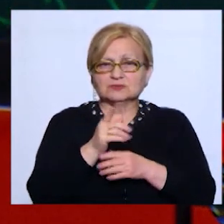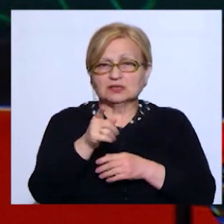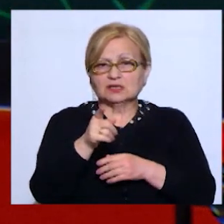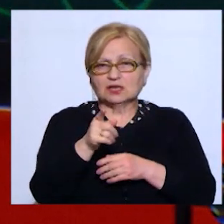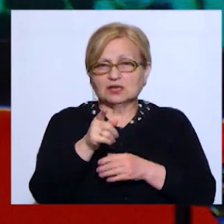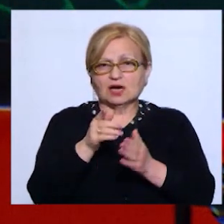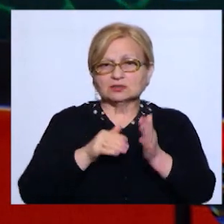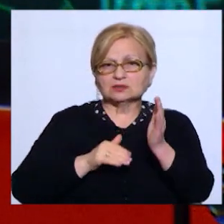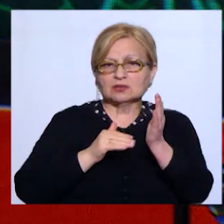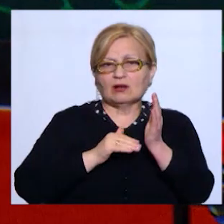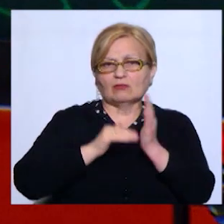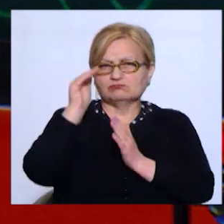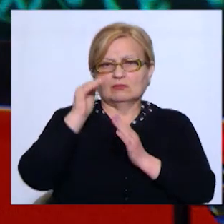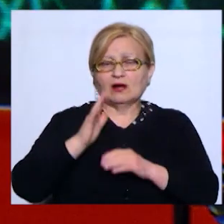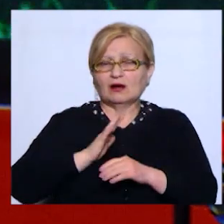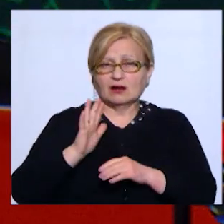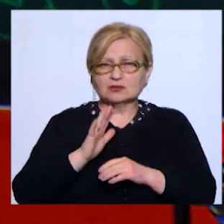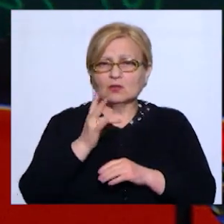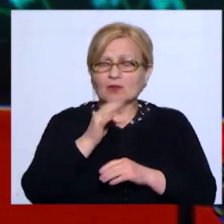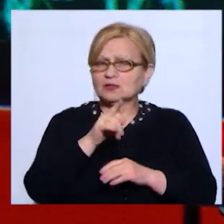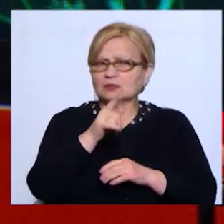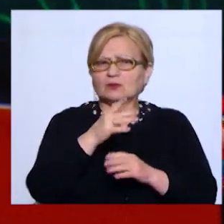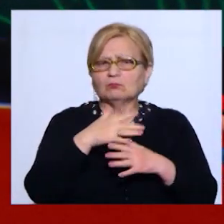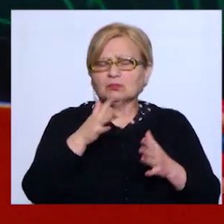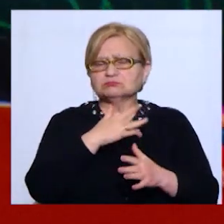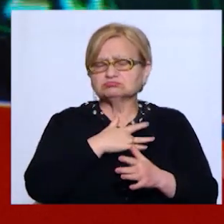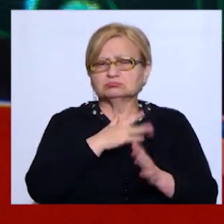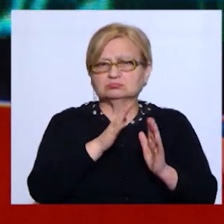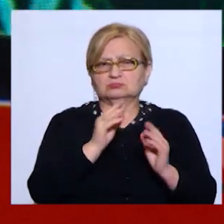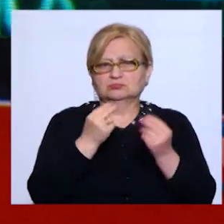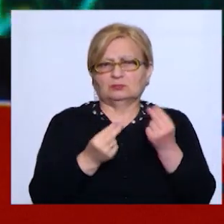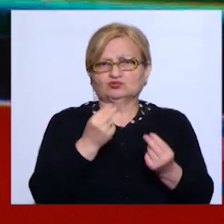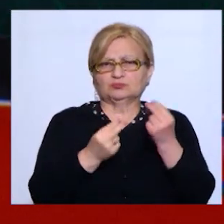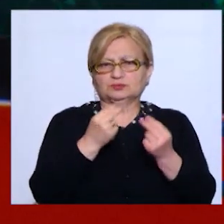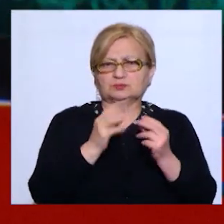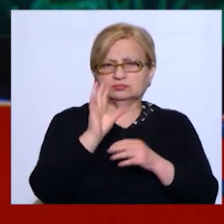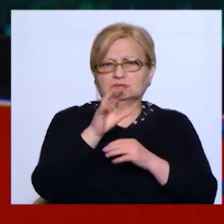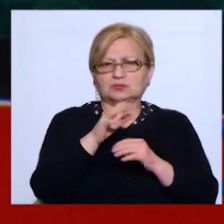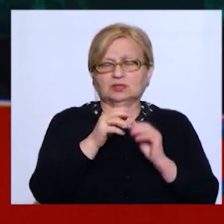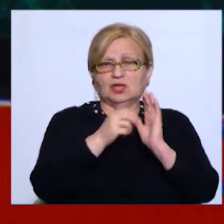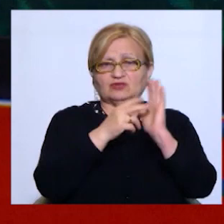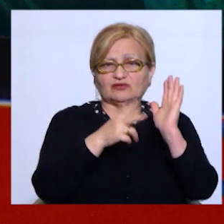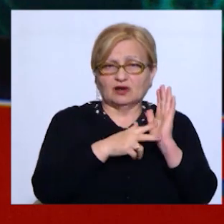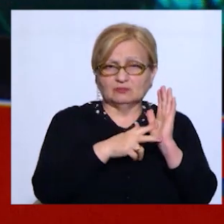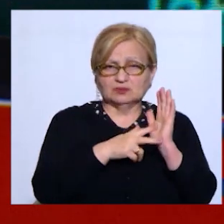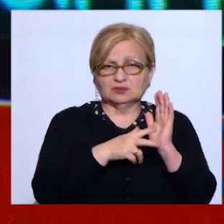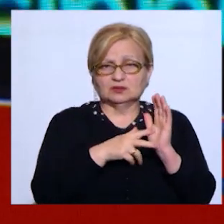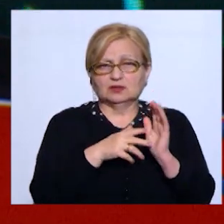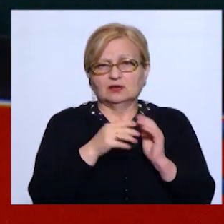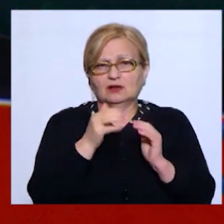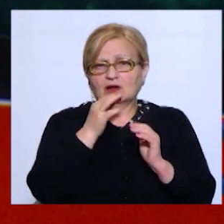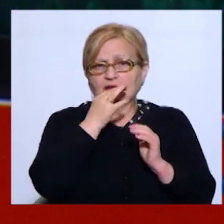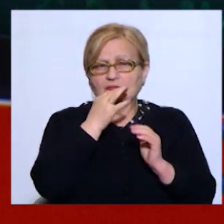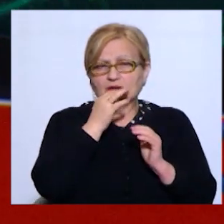ვერ გაუკეთებია, ჯერ ვერასოდეს, სტაბილურად მე ვიცი, რომ როშება მოედანზე 18 ქულა საშუალოდ აქვს